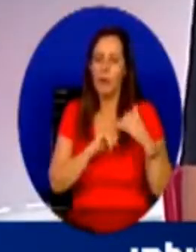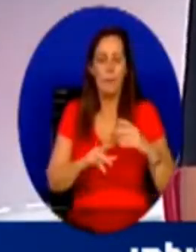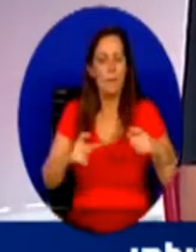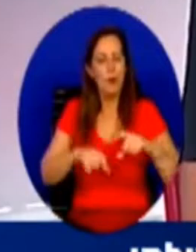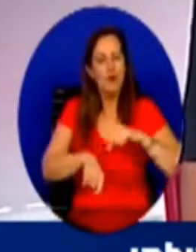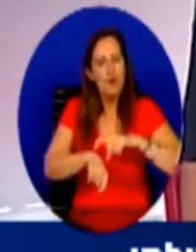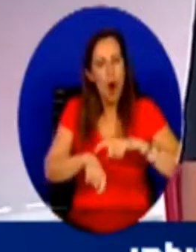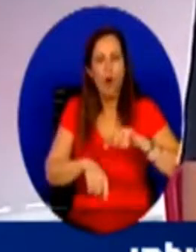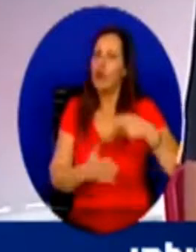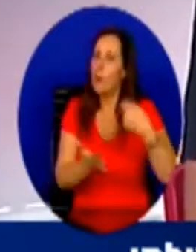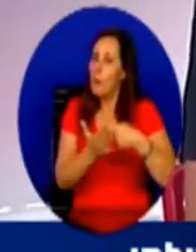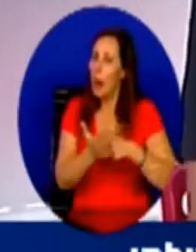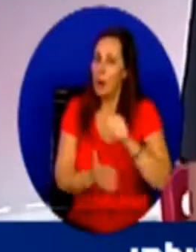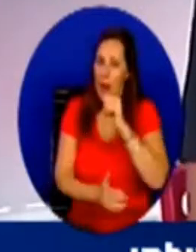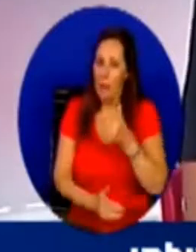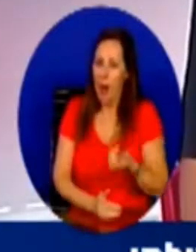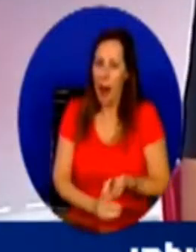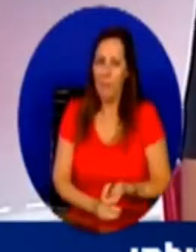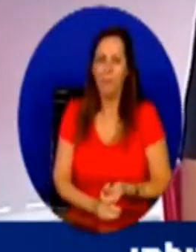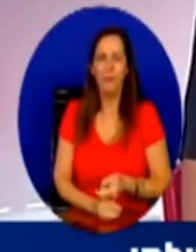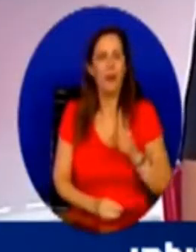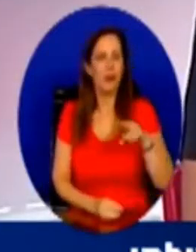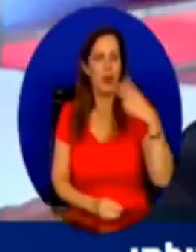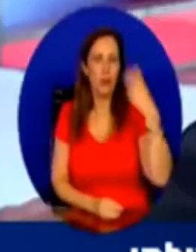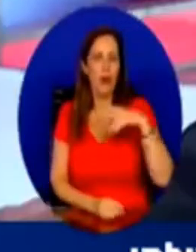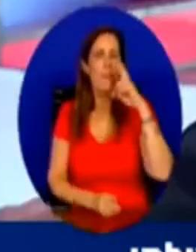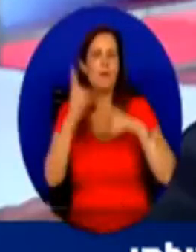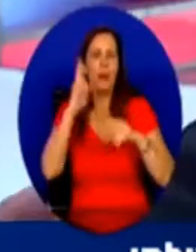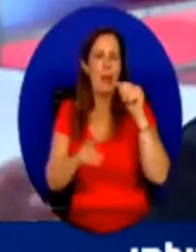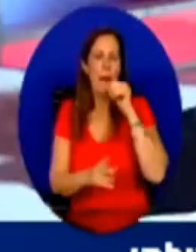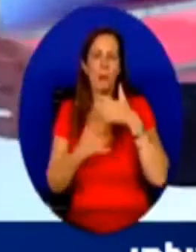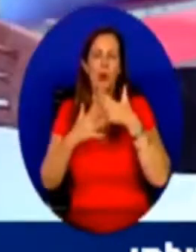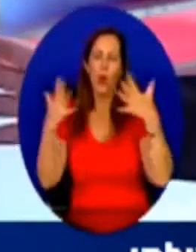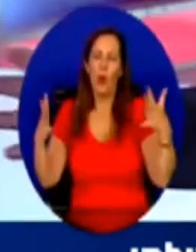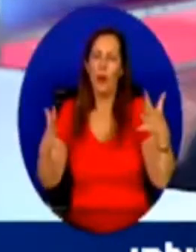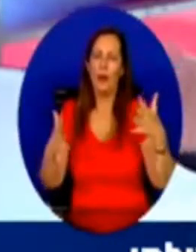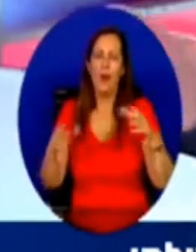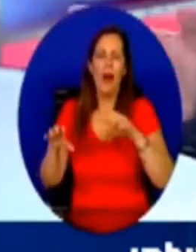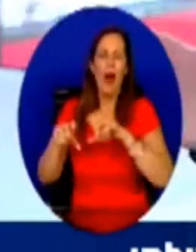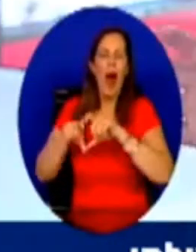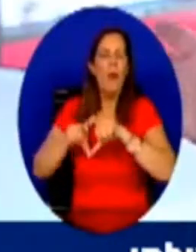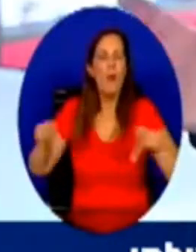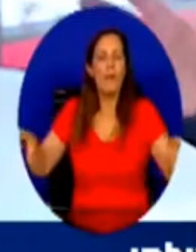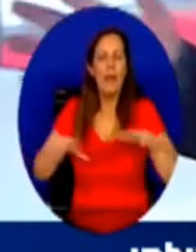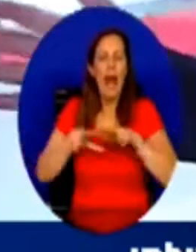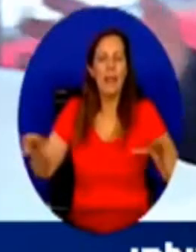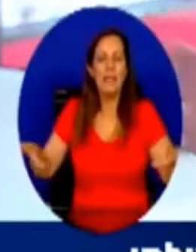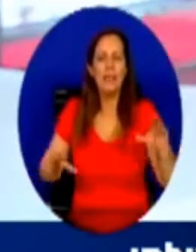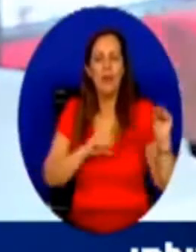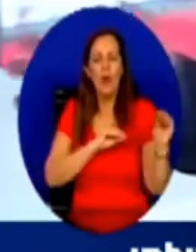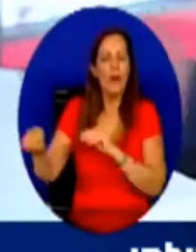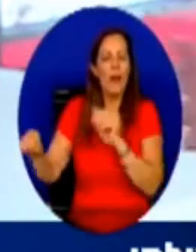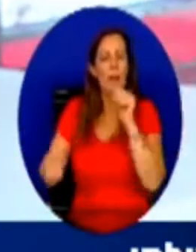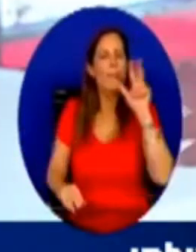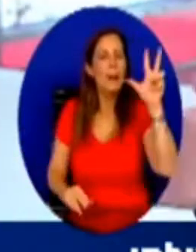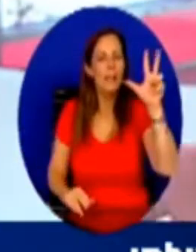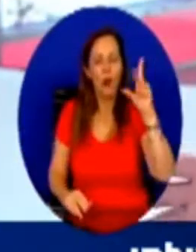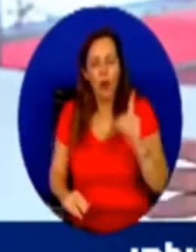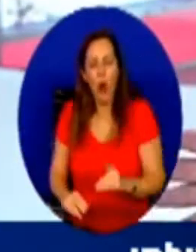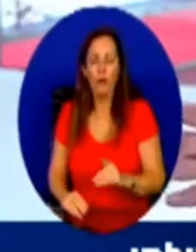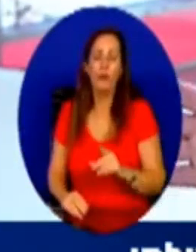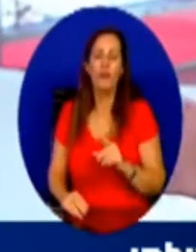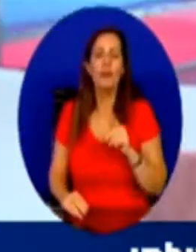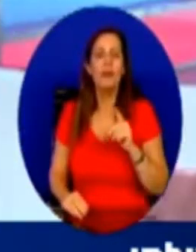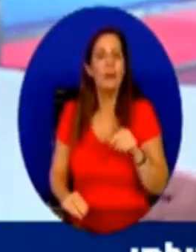מים, יש מחיר למים. עכשיו, יש כמובן מפעלי מים עצומים, מוביל ארצי ועוד דברים דומים של הובלת מים מהצפון לדרום, דרום